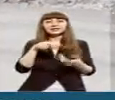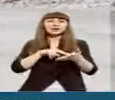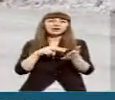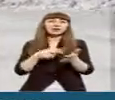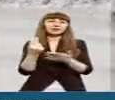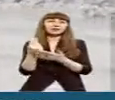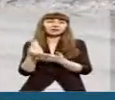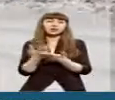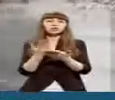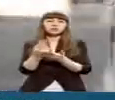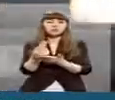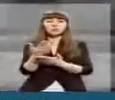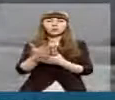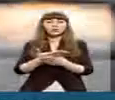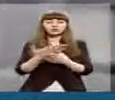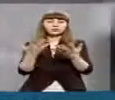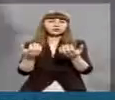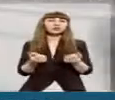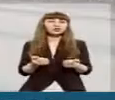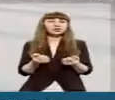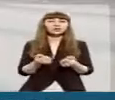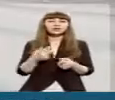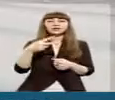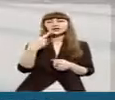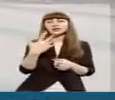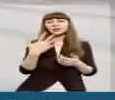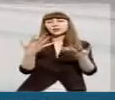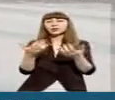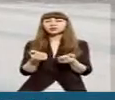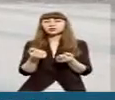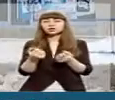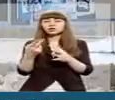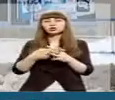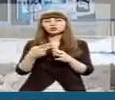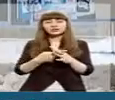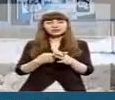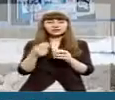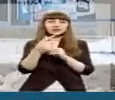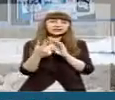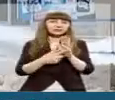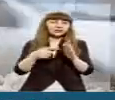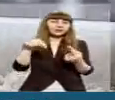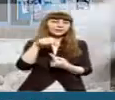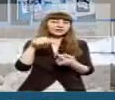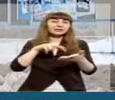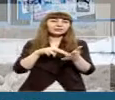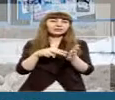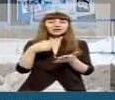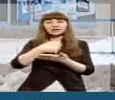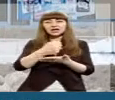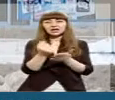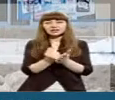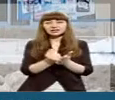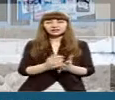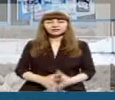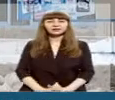бойынша қаржылай қолдауға ие болса, олардың 23-і субсидия алып, 17 бизнес жобаға кепілдік берілді. Мұнан тыс тағы